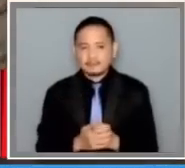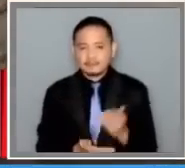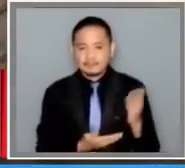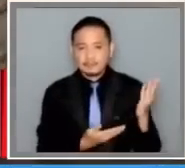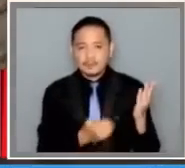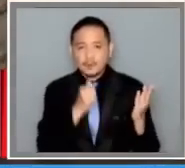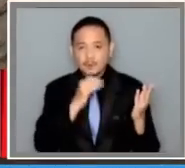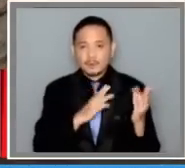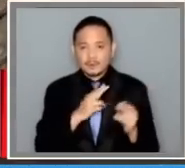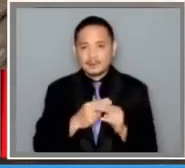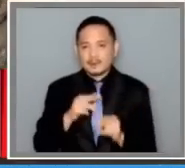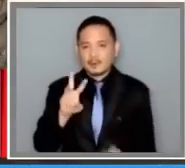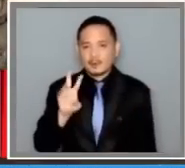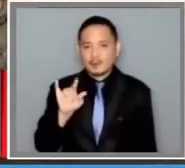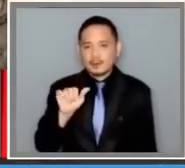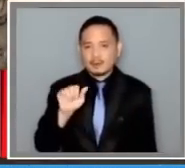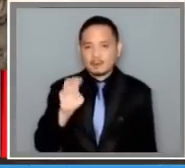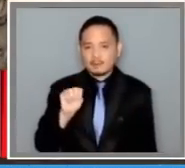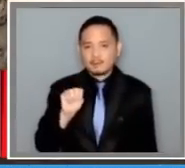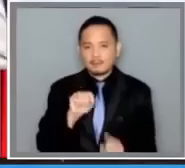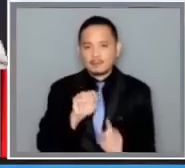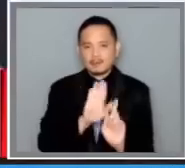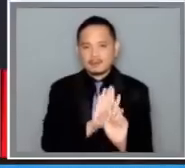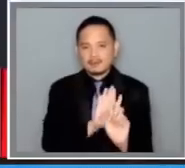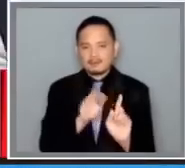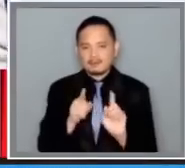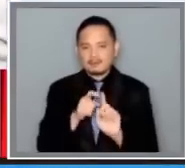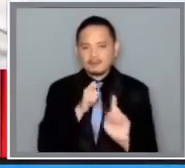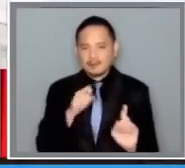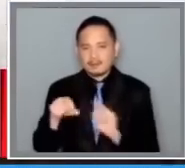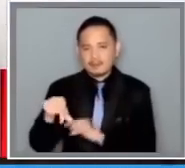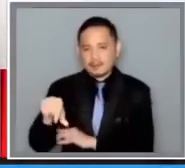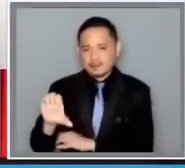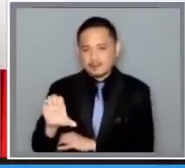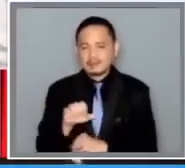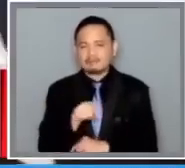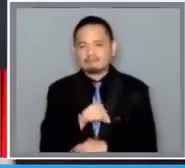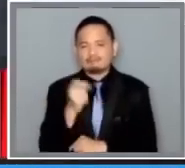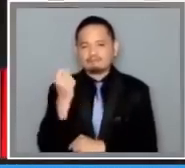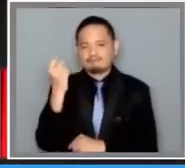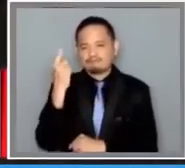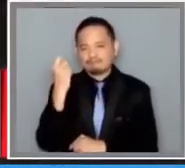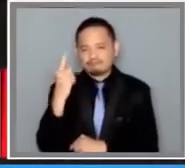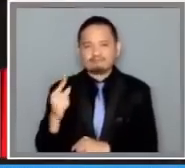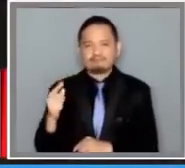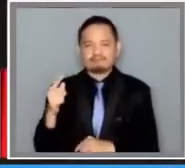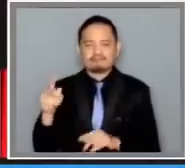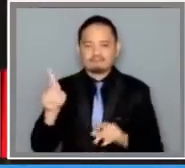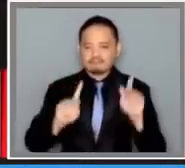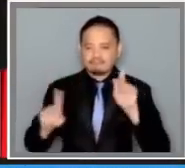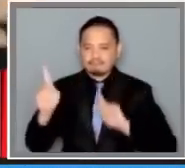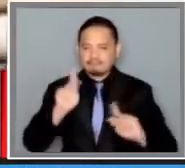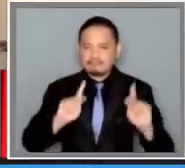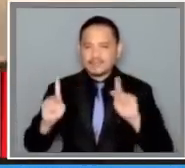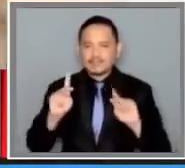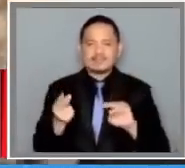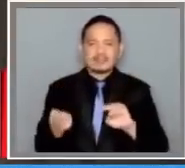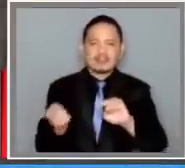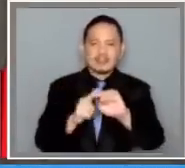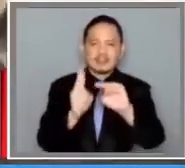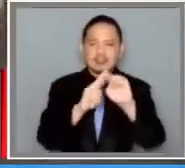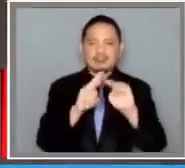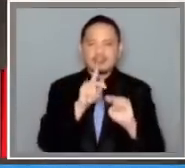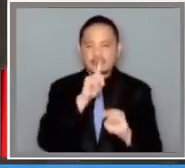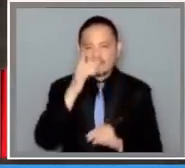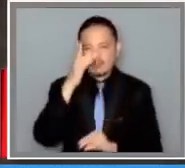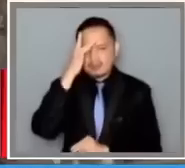sa talipapa sa Barangay Tatalon, Quezon City. Naiintindihan naman daw ng kanyang mga suki na bahagya siya nagtaas ng presyo. Pag nagtanong sila ba't